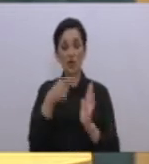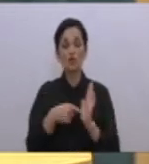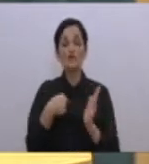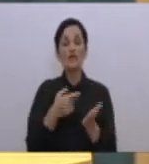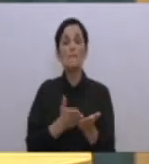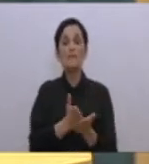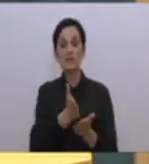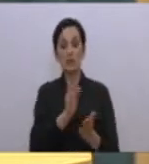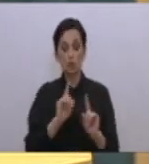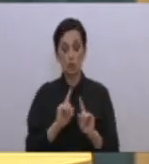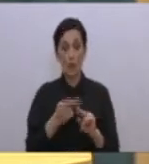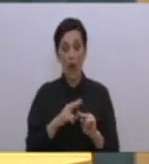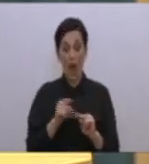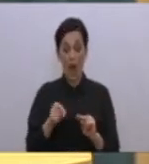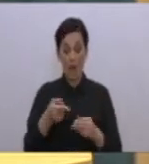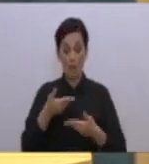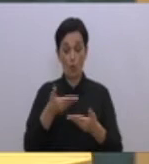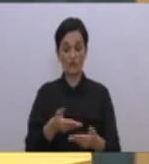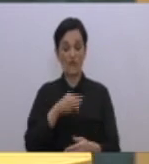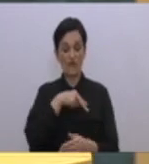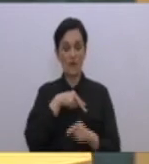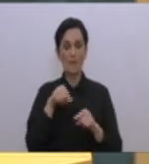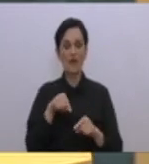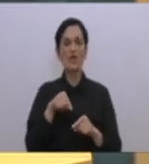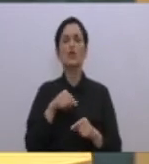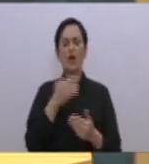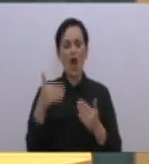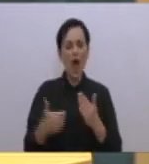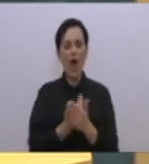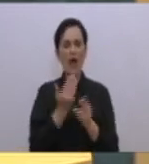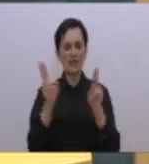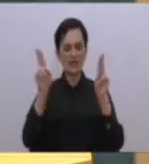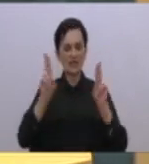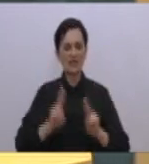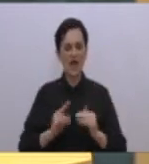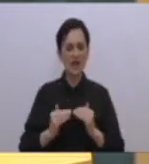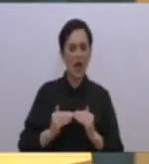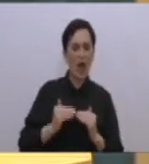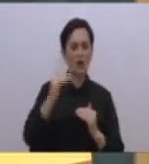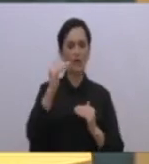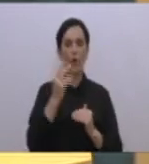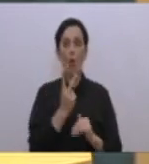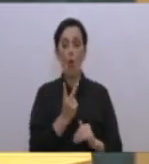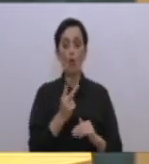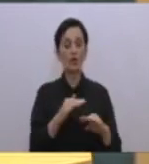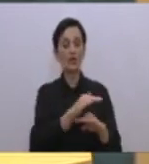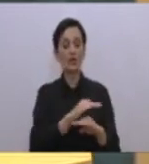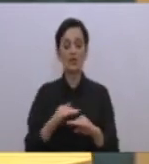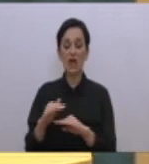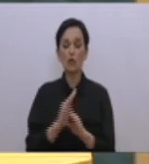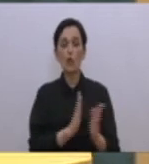მიზანია, რომ ამ მოწვევის პარლამენტმა თვისებრივად ახალ სტანდარტზე აიყვანოს ამ ორი დარგის